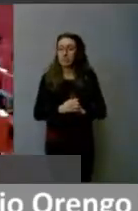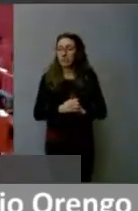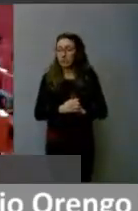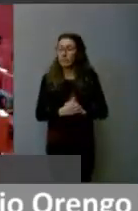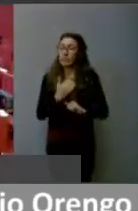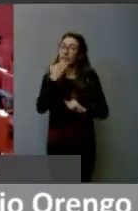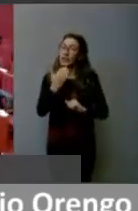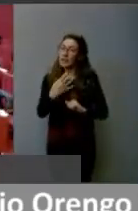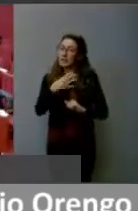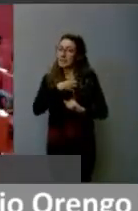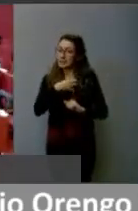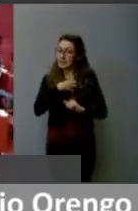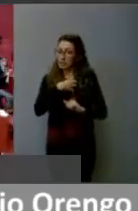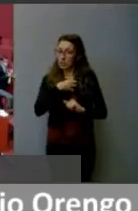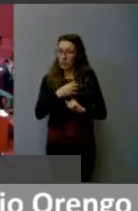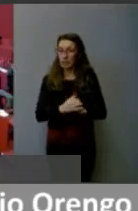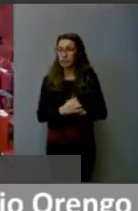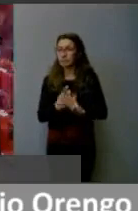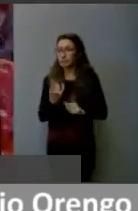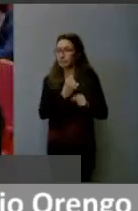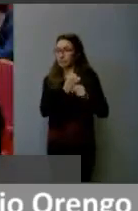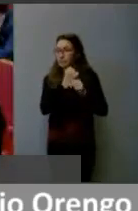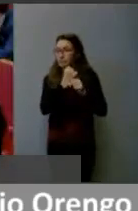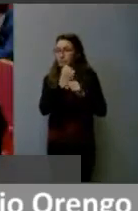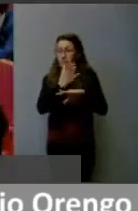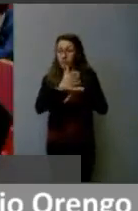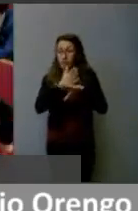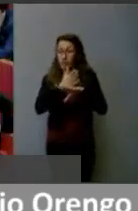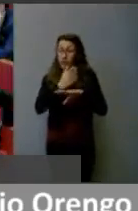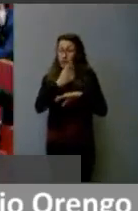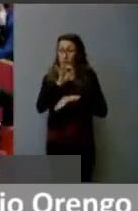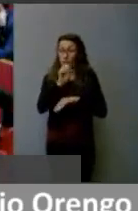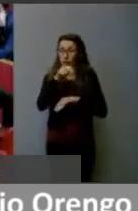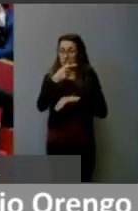Grazie Assessore. Prego Consigliere Fontana per la replica.